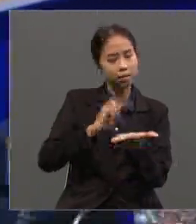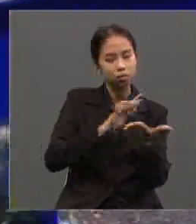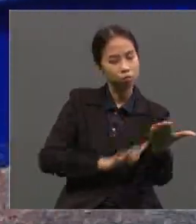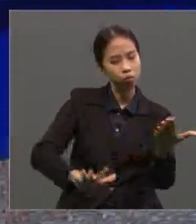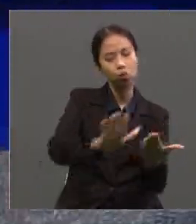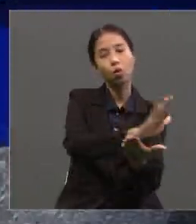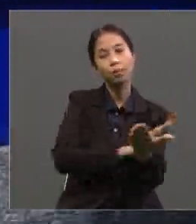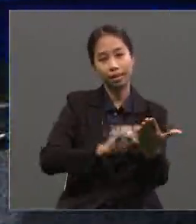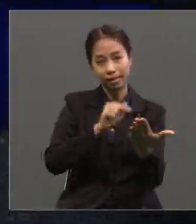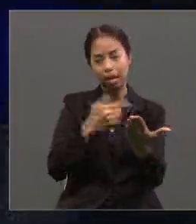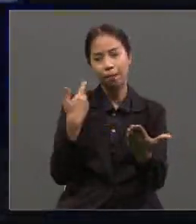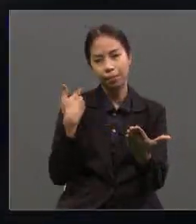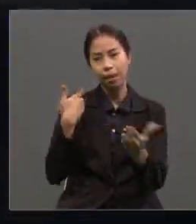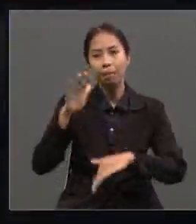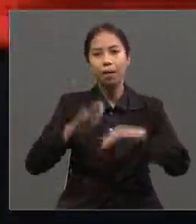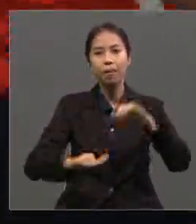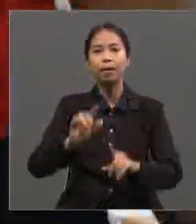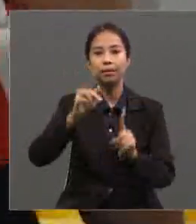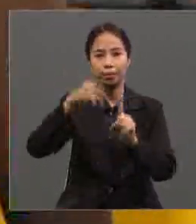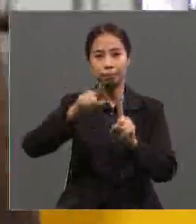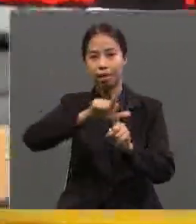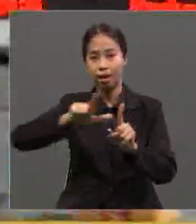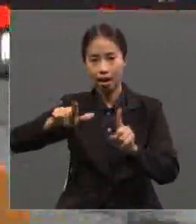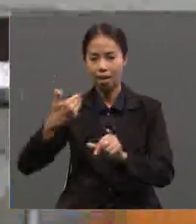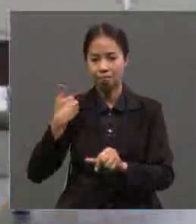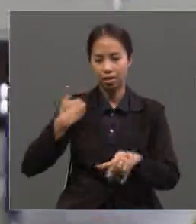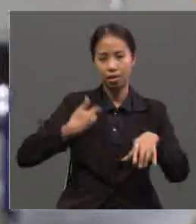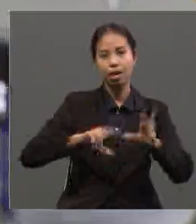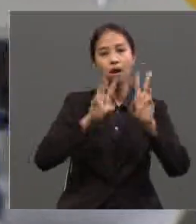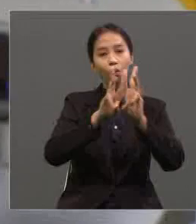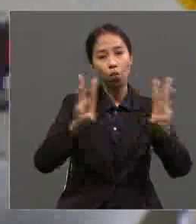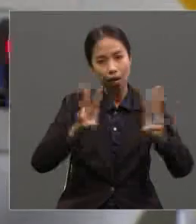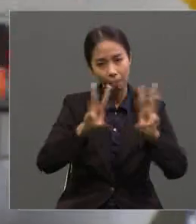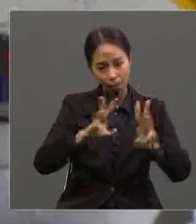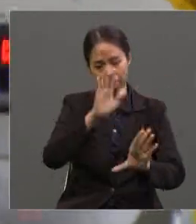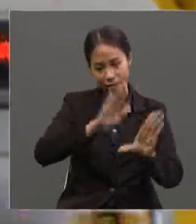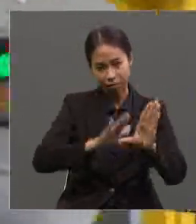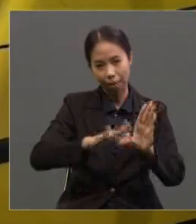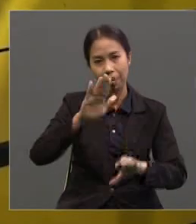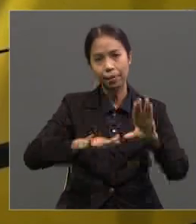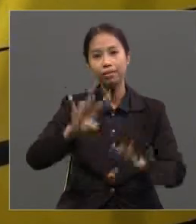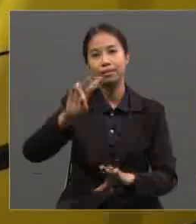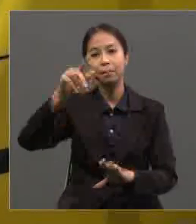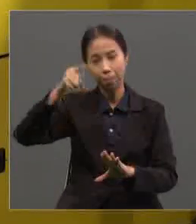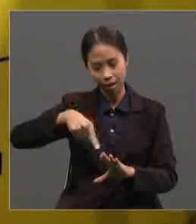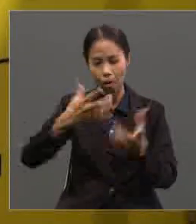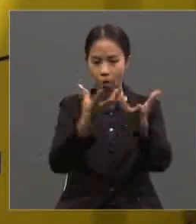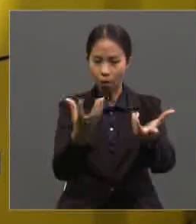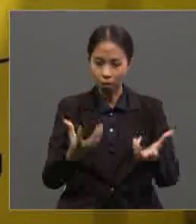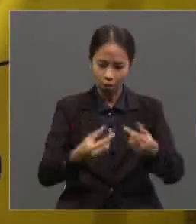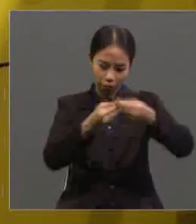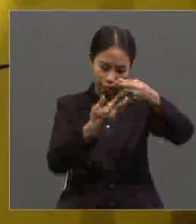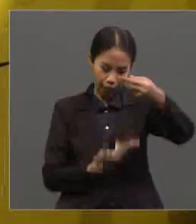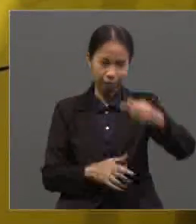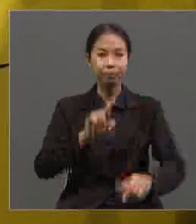ประเทศครับเยอะจำหน่ายรวมแล้วกว่า 1,000ล้านบาทมีผู้ประกอบการบนเว็บไซต์กว่า 7,000รายและมีสินค้ากว่า 10,000ราย